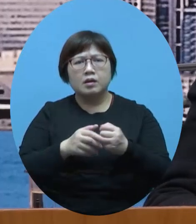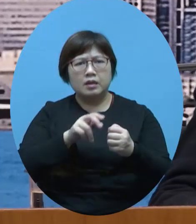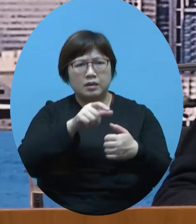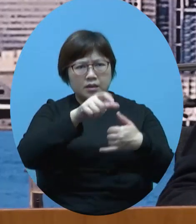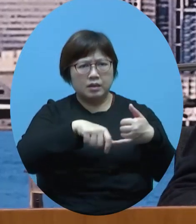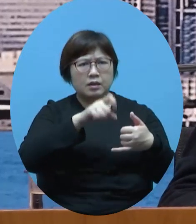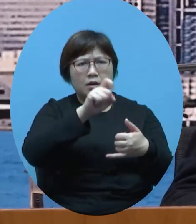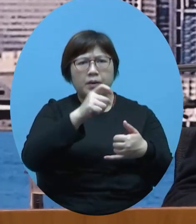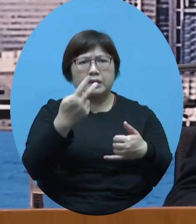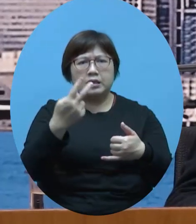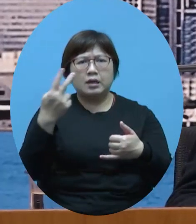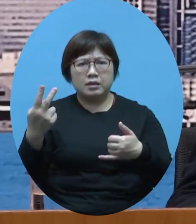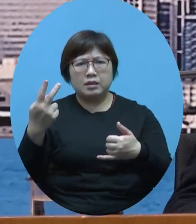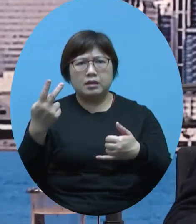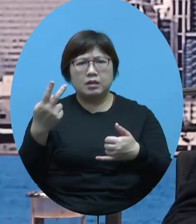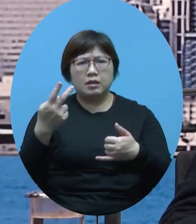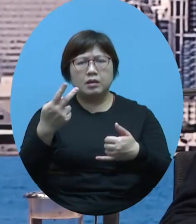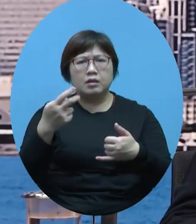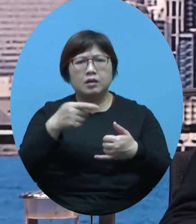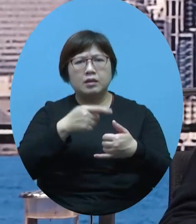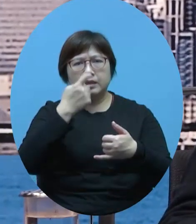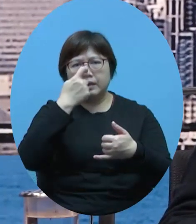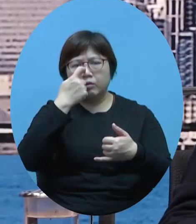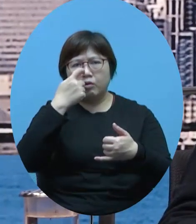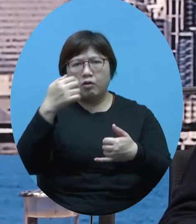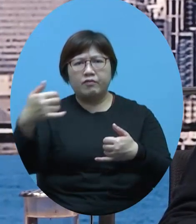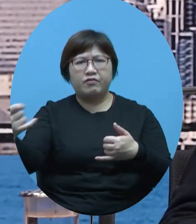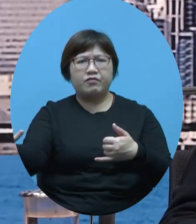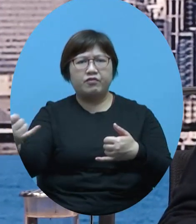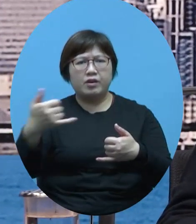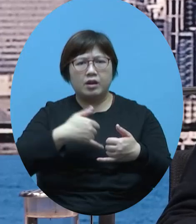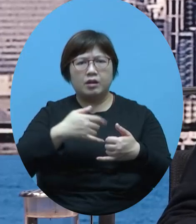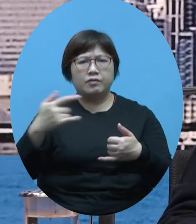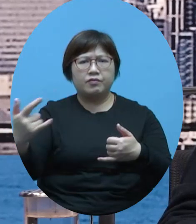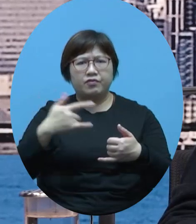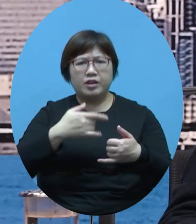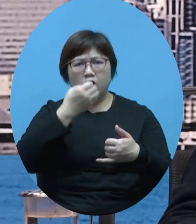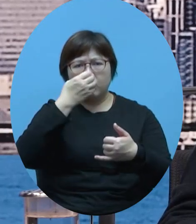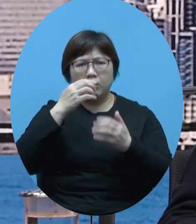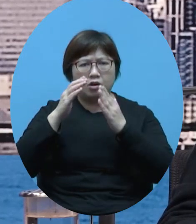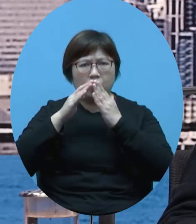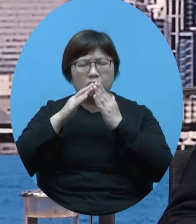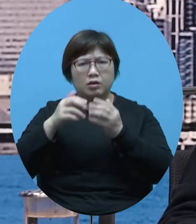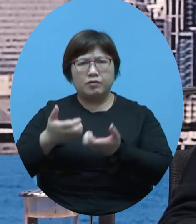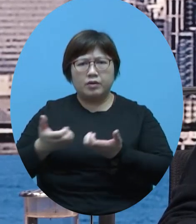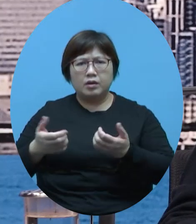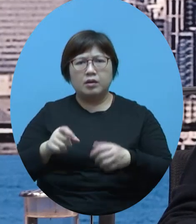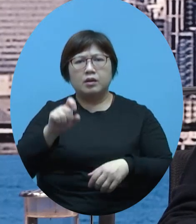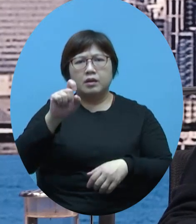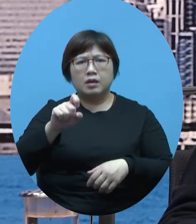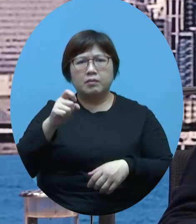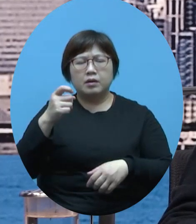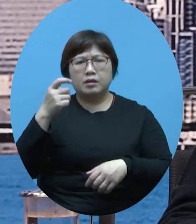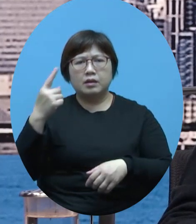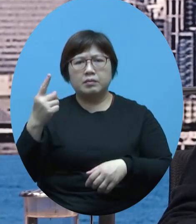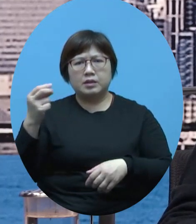922號 case 嘅佢係喺英國度翻嚟㗎啦，咁佢就喺佢需要家居檢疫，但係咧就同917號係有